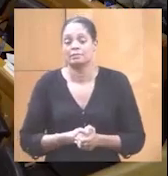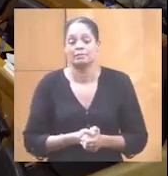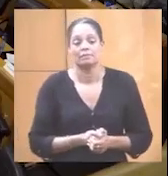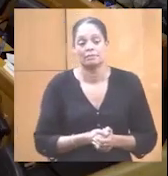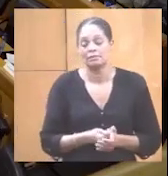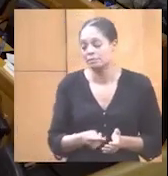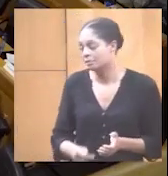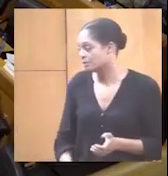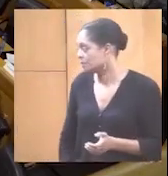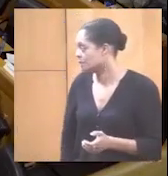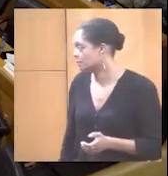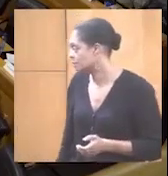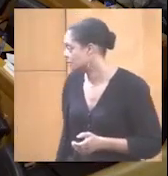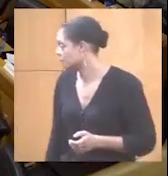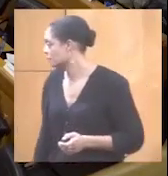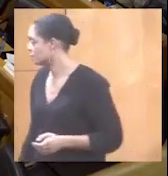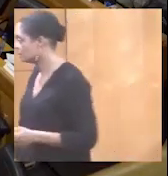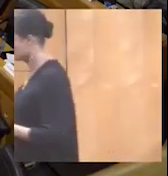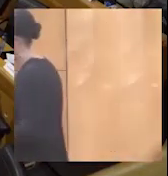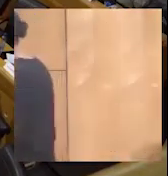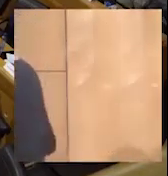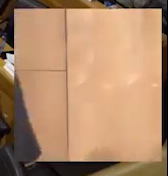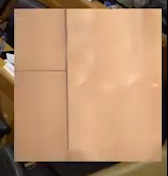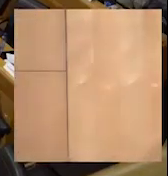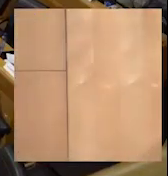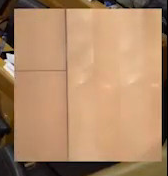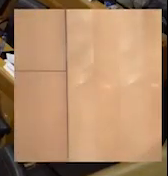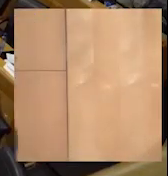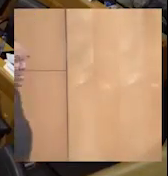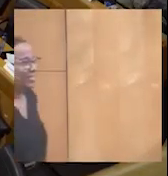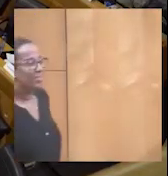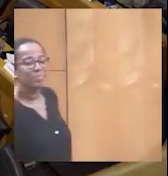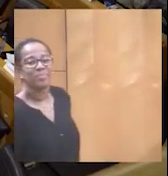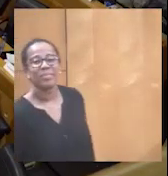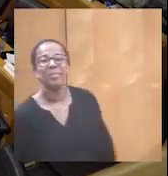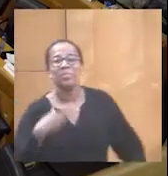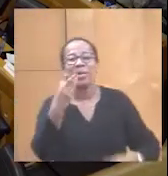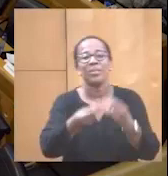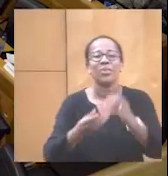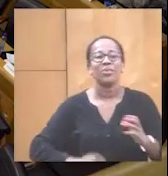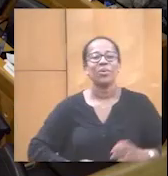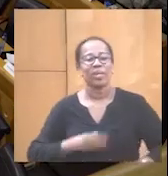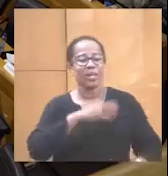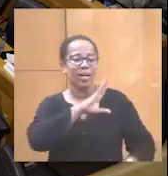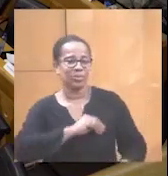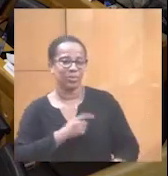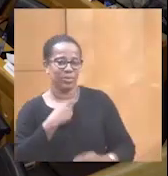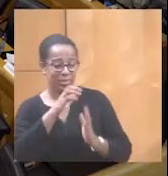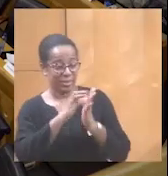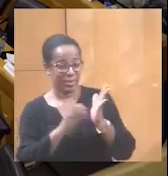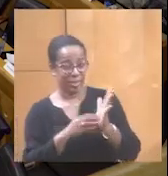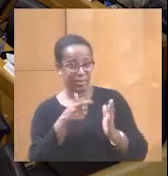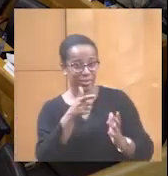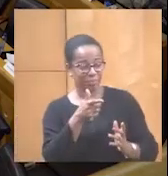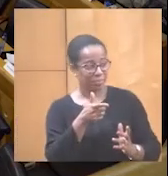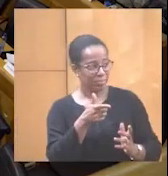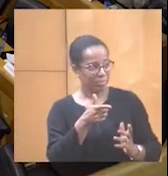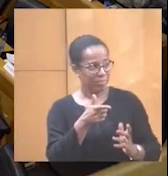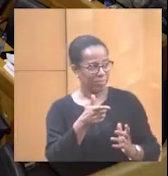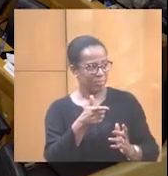Je peux? Non, je rassure le collègue, j'ai bien regardé les textes qui nous régissent, c'est prévu là-dedans.